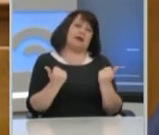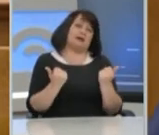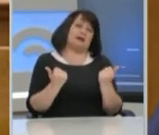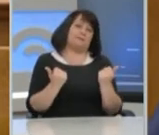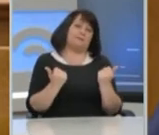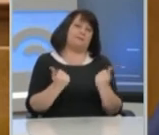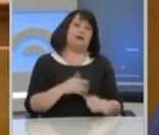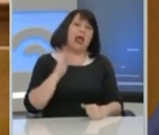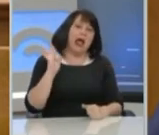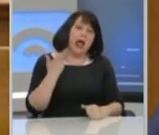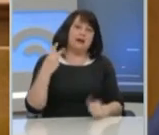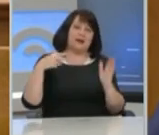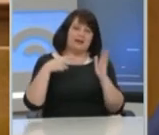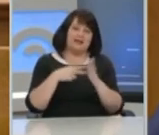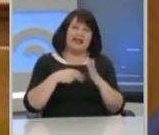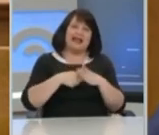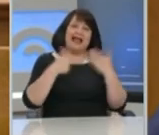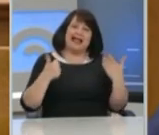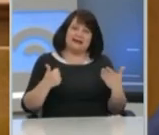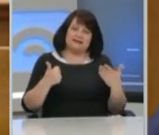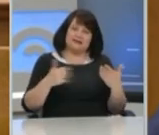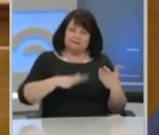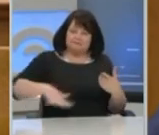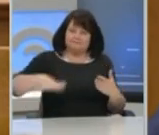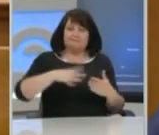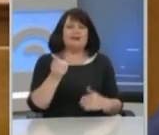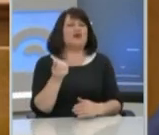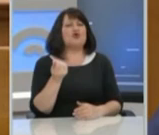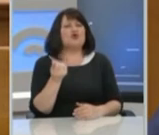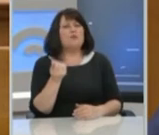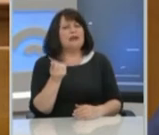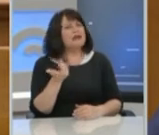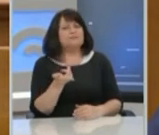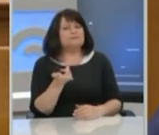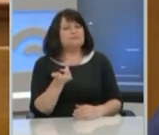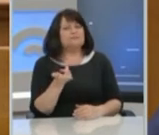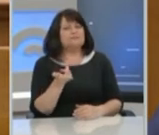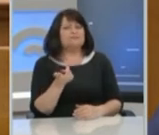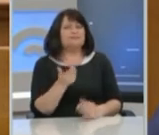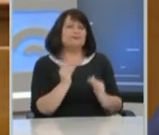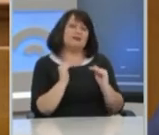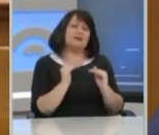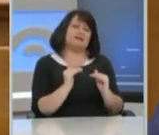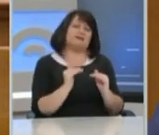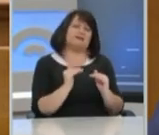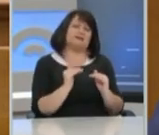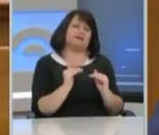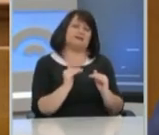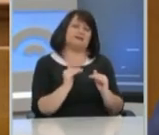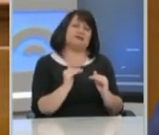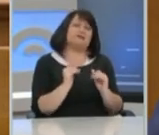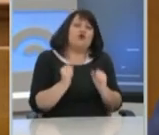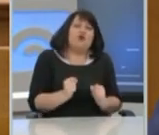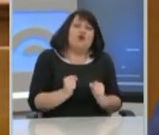αν το 16, σε συνθήκες οικονομίας όπου είχαμε στασιμότητα, καταφέρνεις